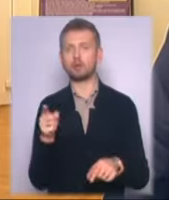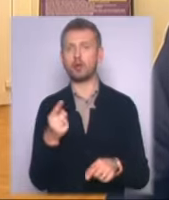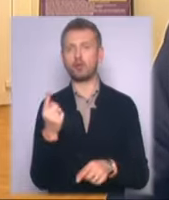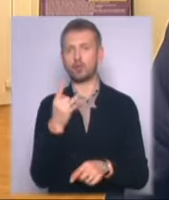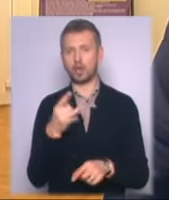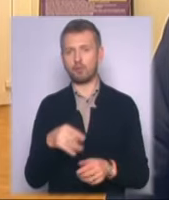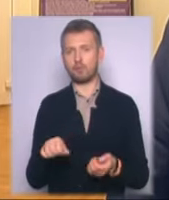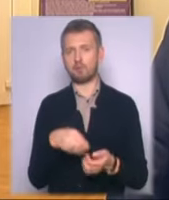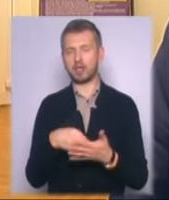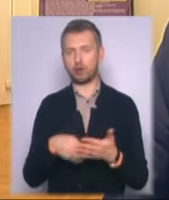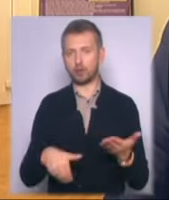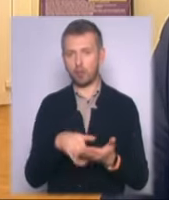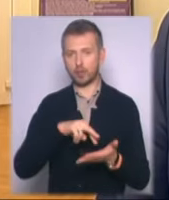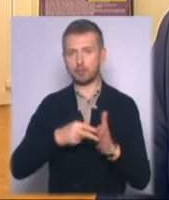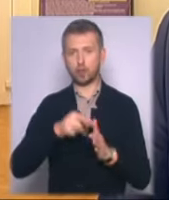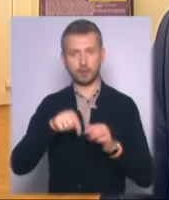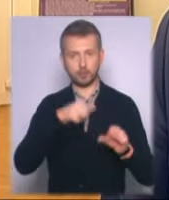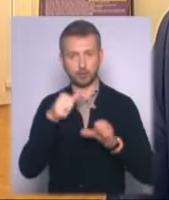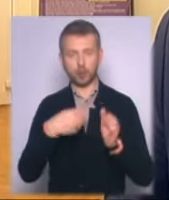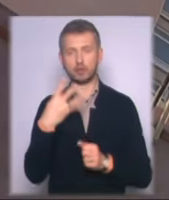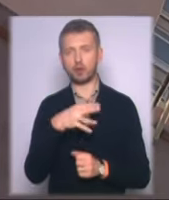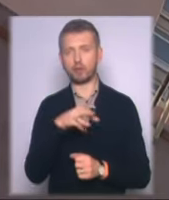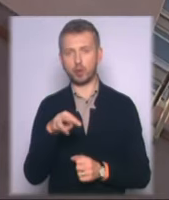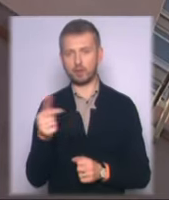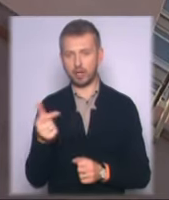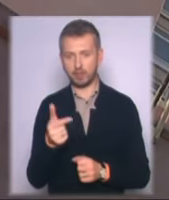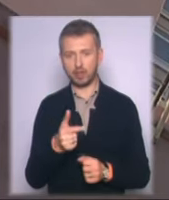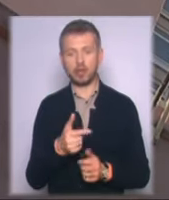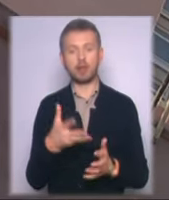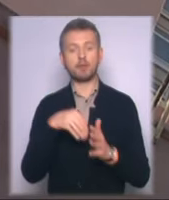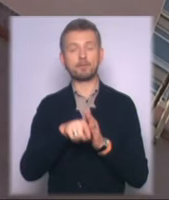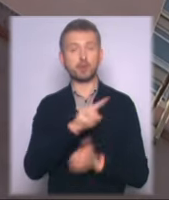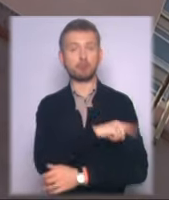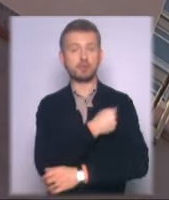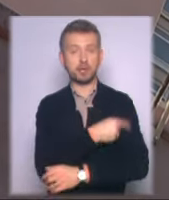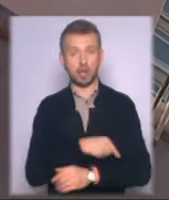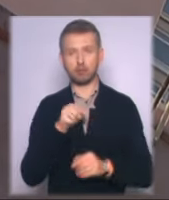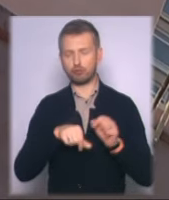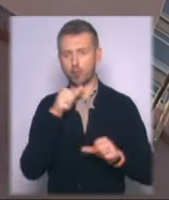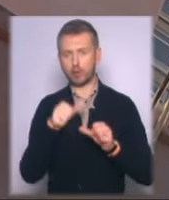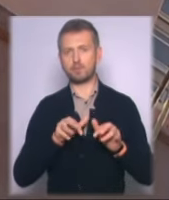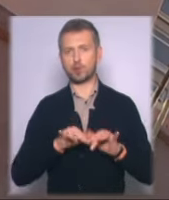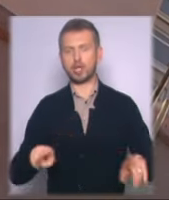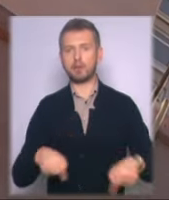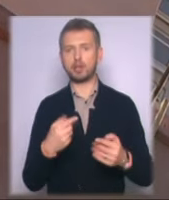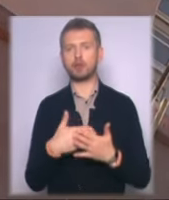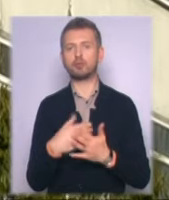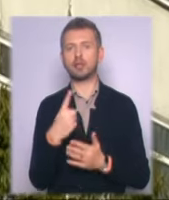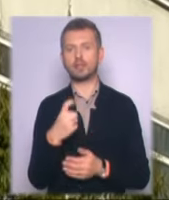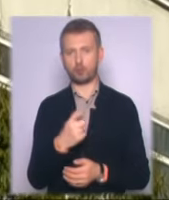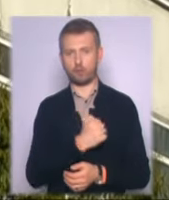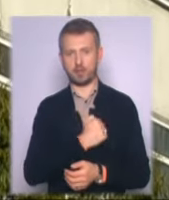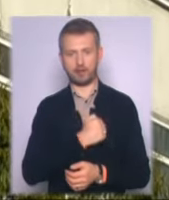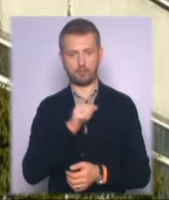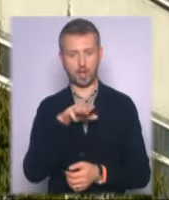допомогу заплановано в цьому році 40 мільйонів гривень. В стінах цього шпиталю цьогоріч пройшли реабілітацію близько сотні бійців АТО. Сюди